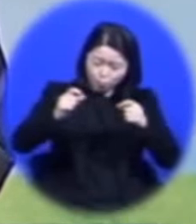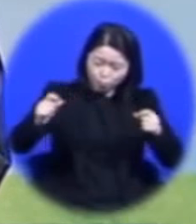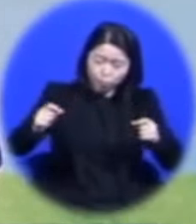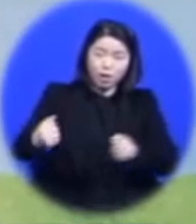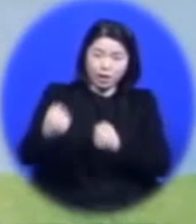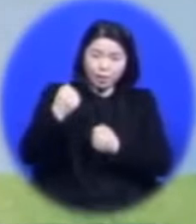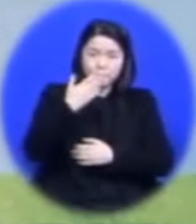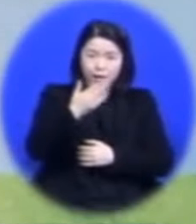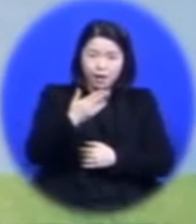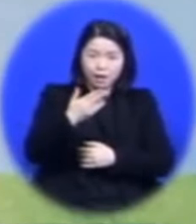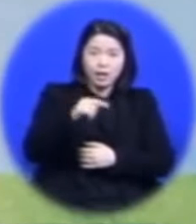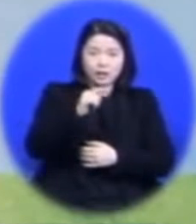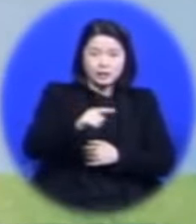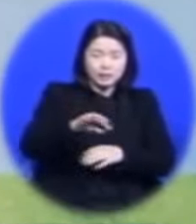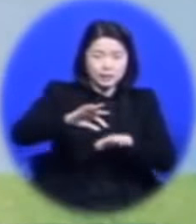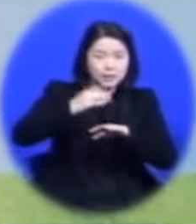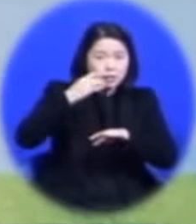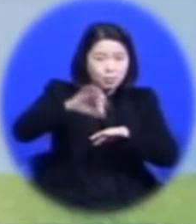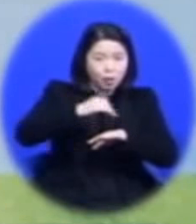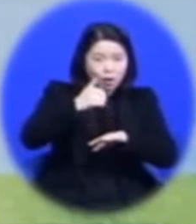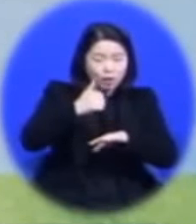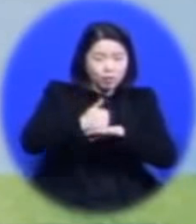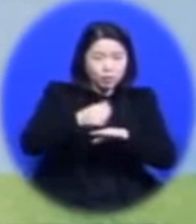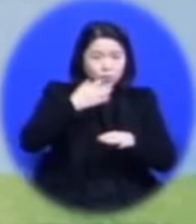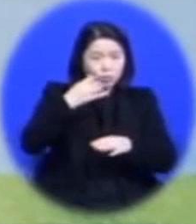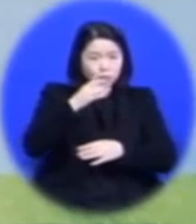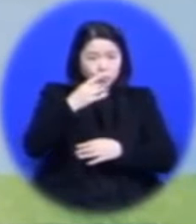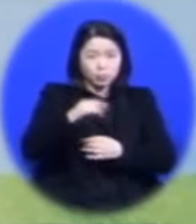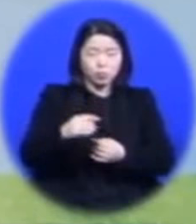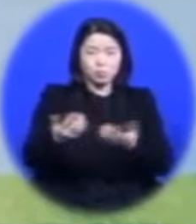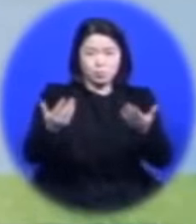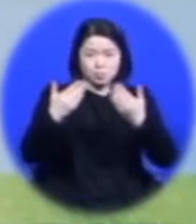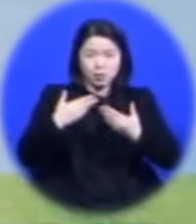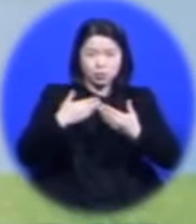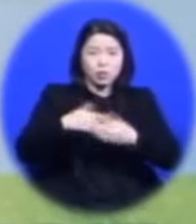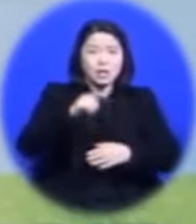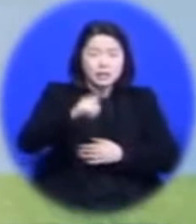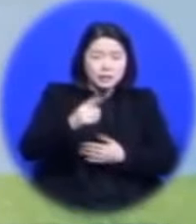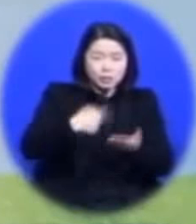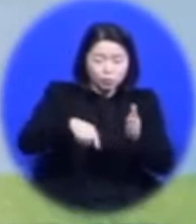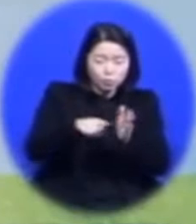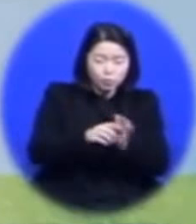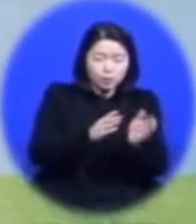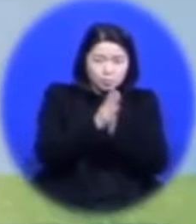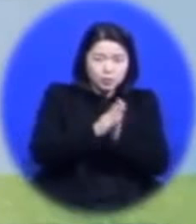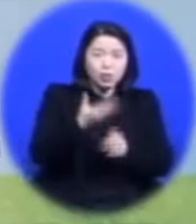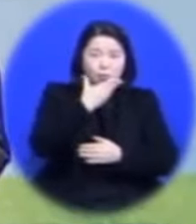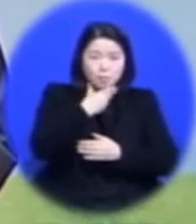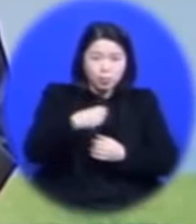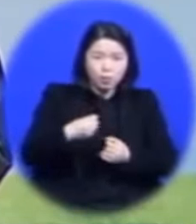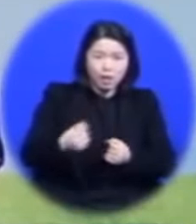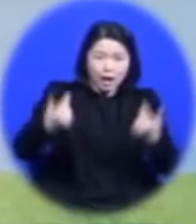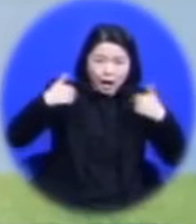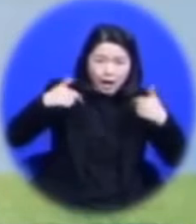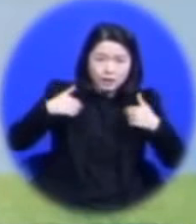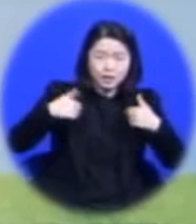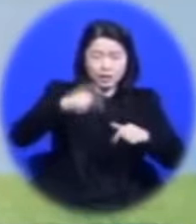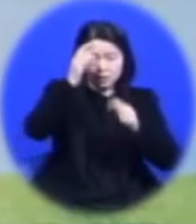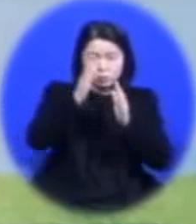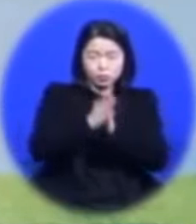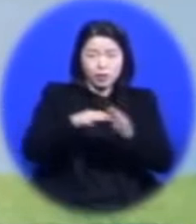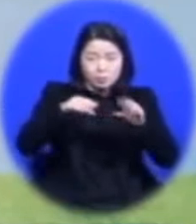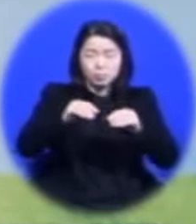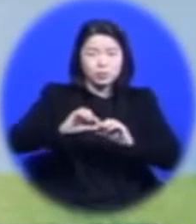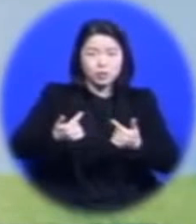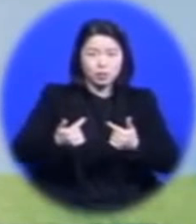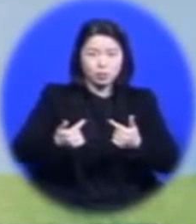아라비아의 황금도 예물로 받을 것이다 그를 위하여 드리는 기도가 그치지 않고 그를 위하여 비는 복이 늘 계속될 것이다